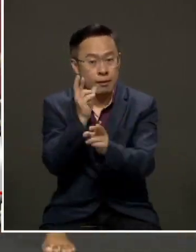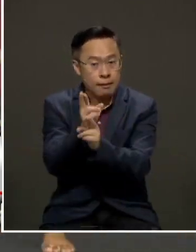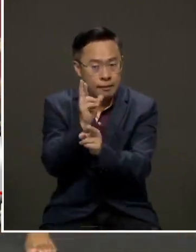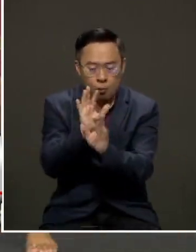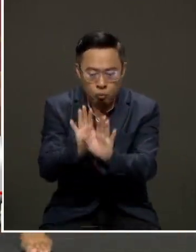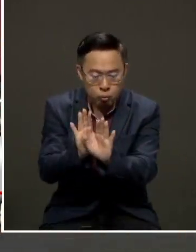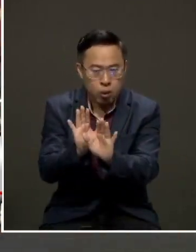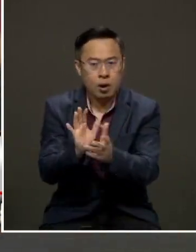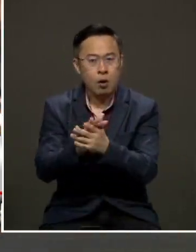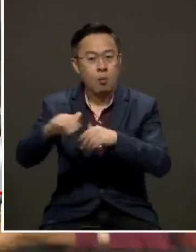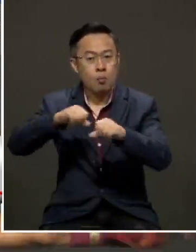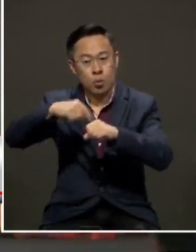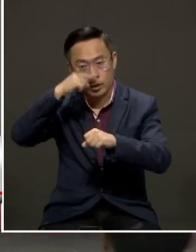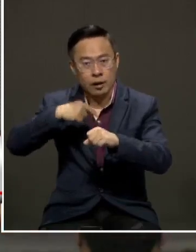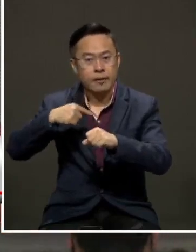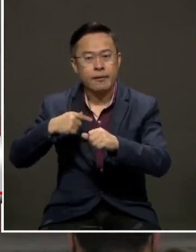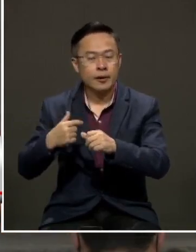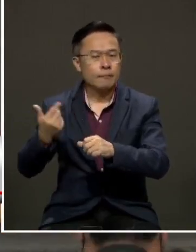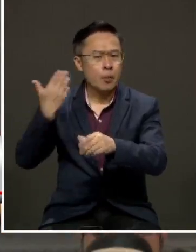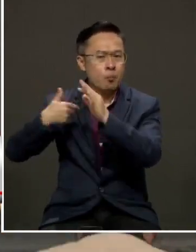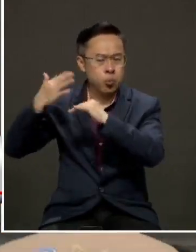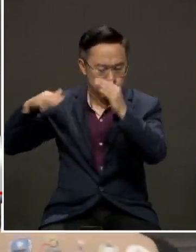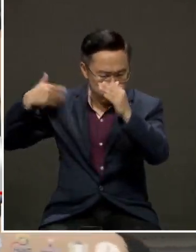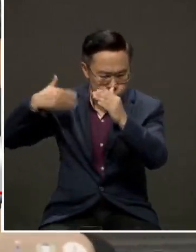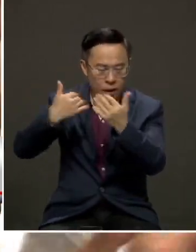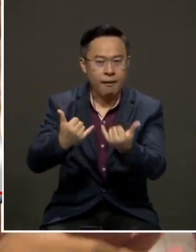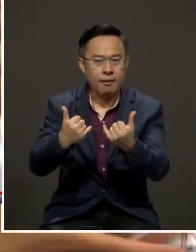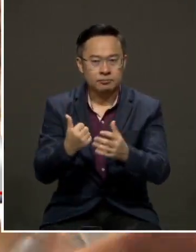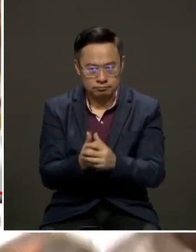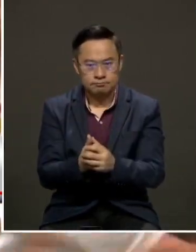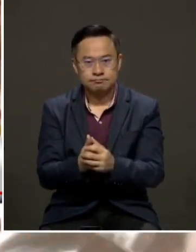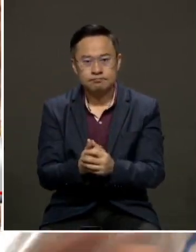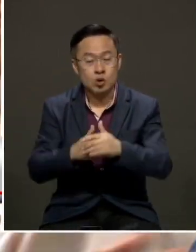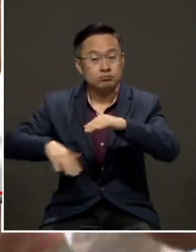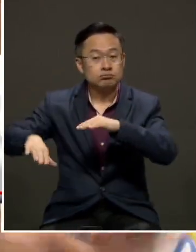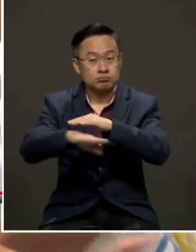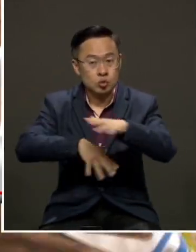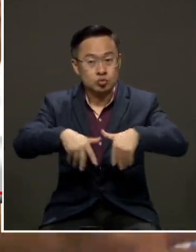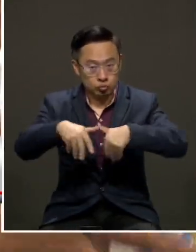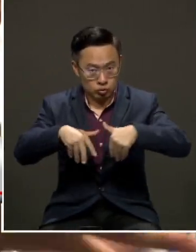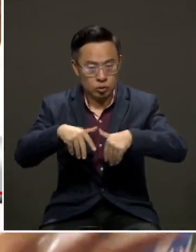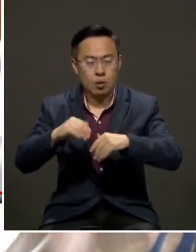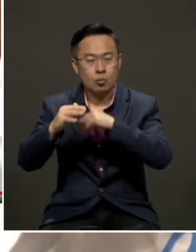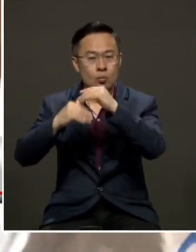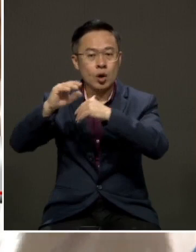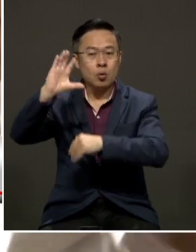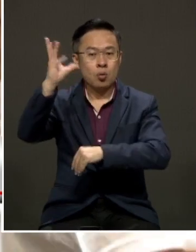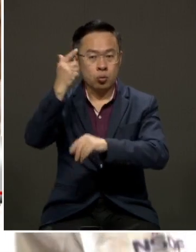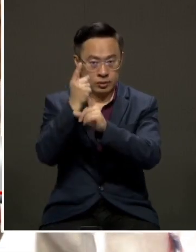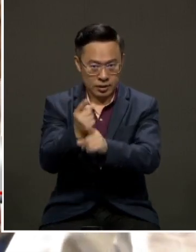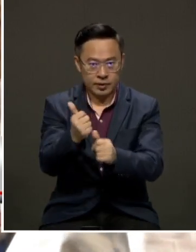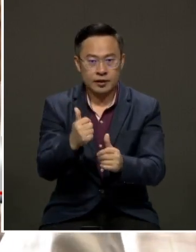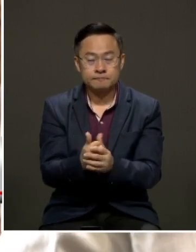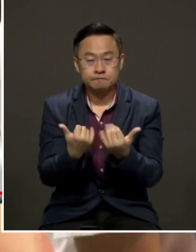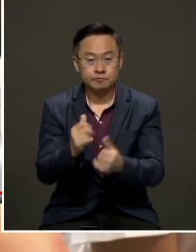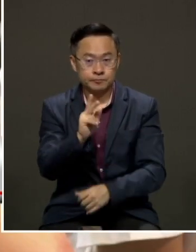วยไทยด้วยกลไกการเติบโตที่มีมาตรฐานจากรากหญ้าสู่สากลโดยการกีฬาแห่งประเทศไทยได้ร่วมกับกอง